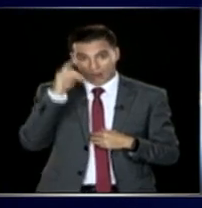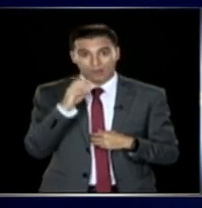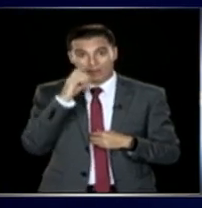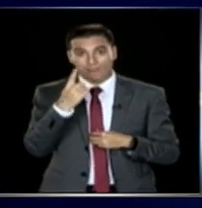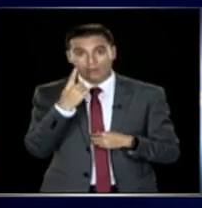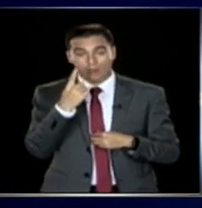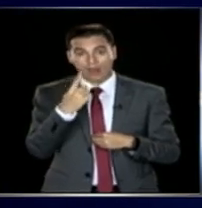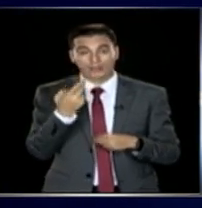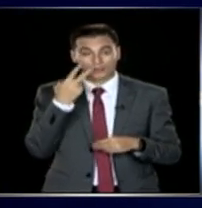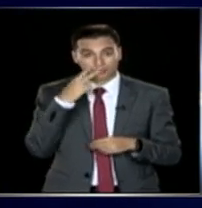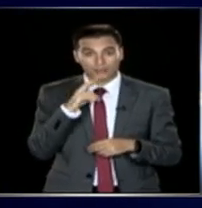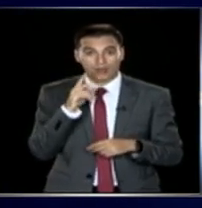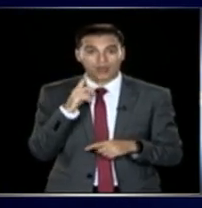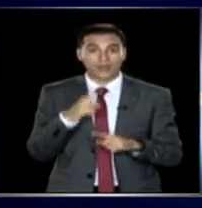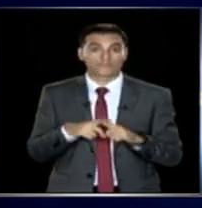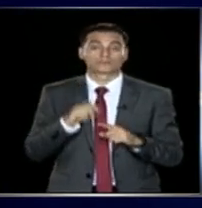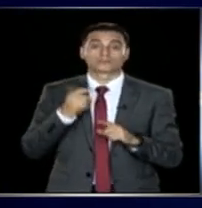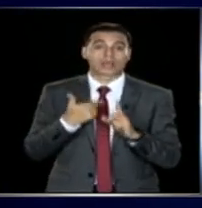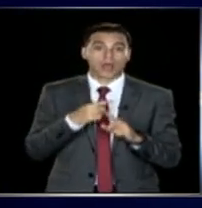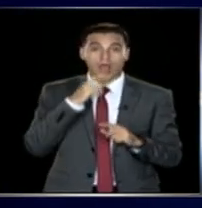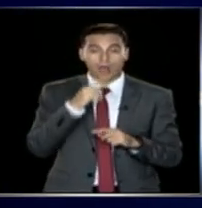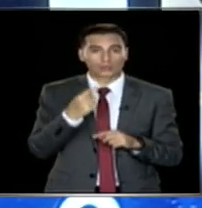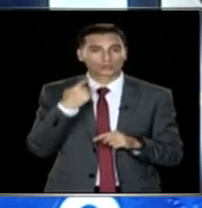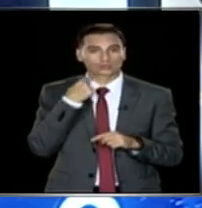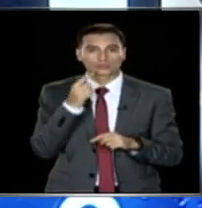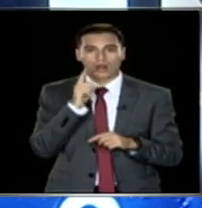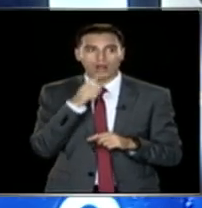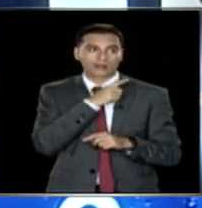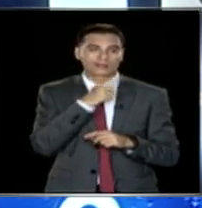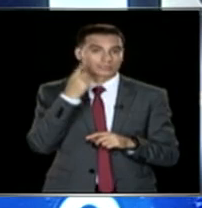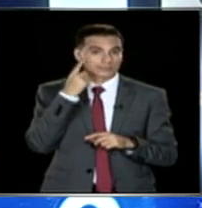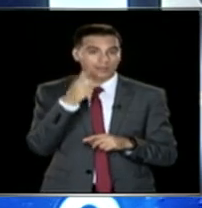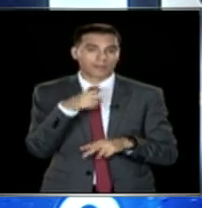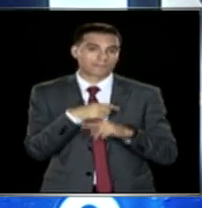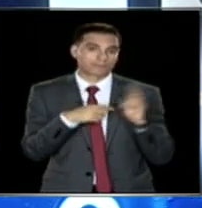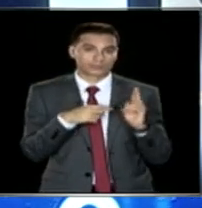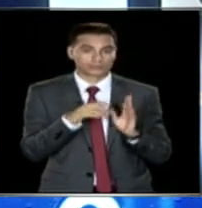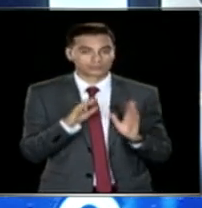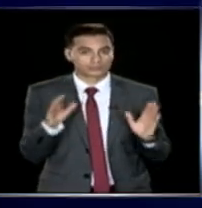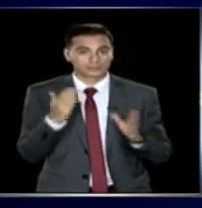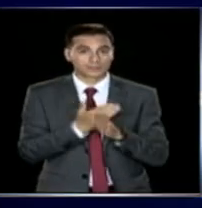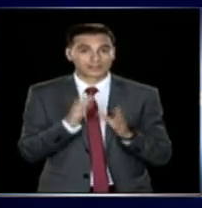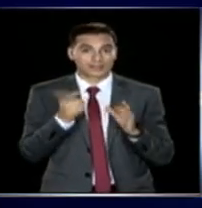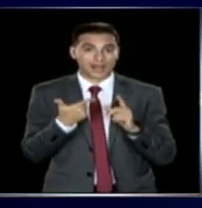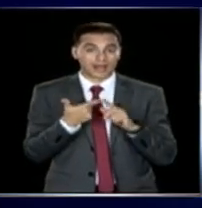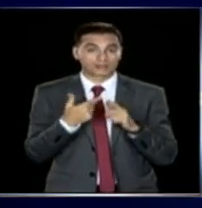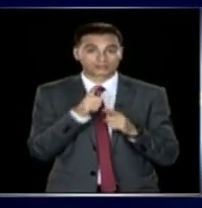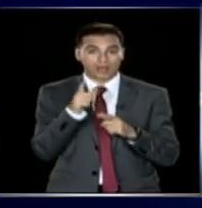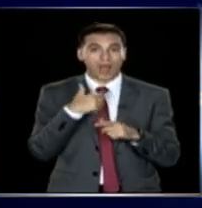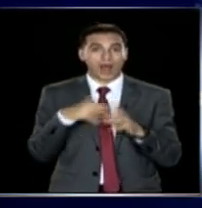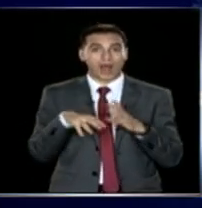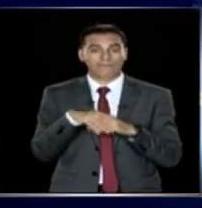تقول إجابة وتحس إنها غلط ما تقولش إجابة تانية. فاهم قصدي؟ لأن ممكن تكون التانية صح